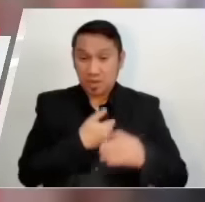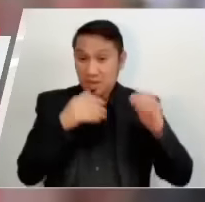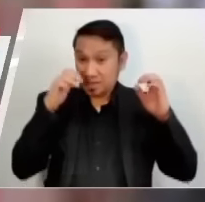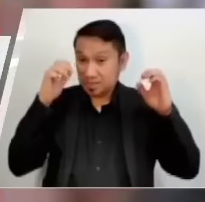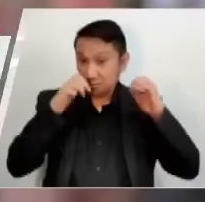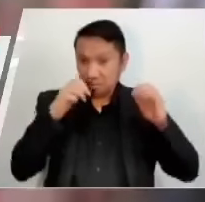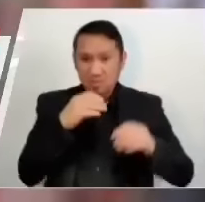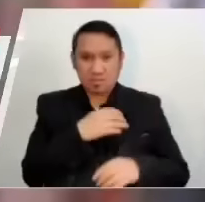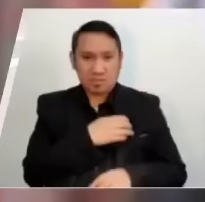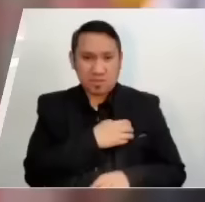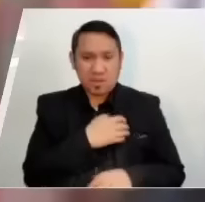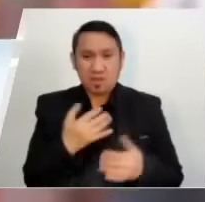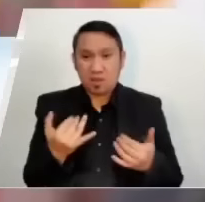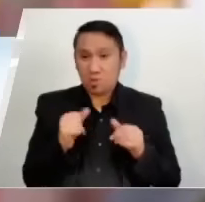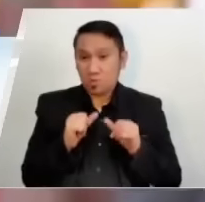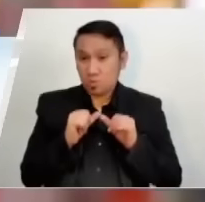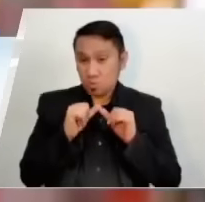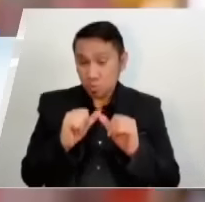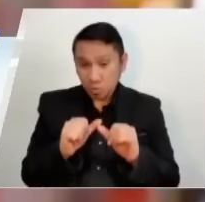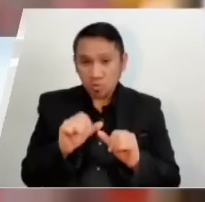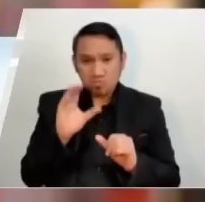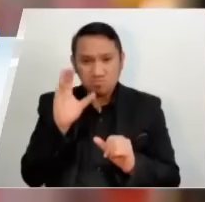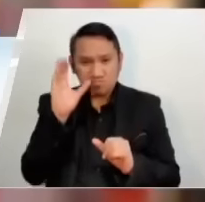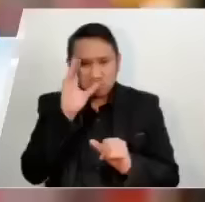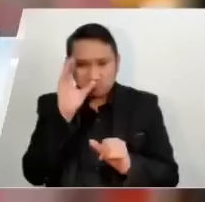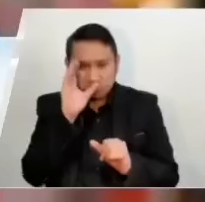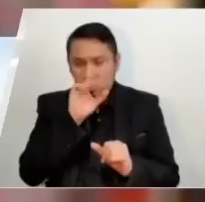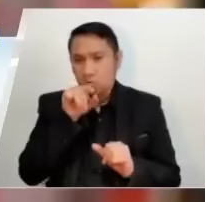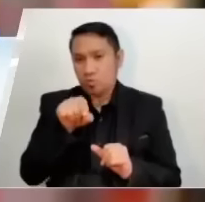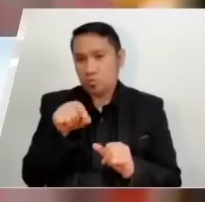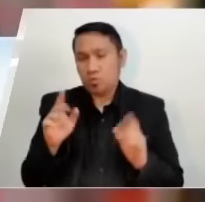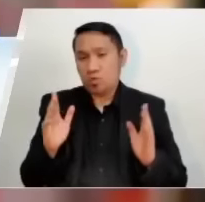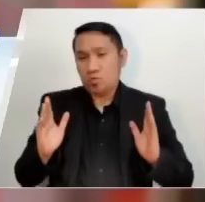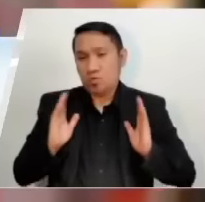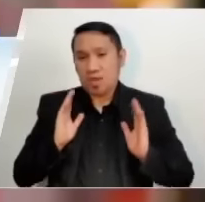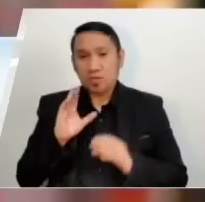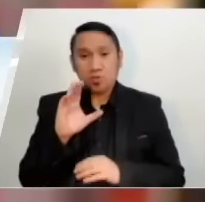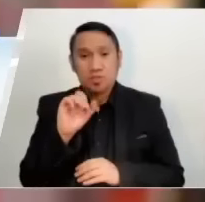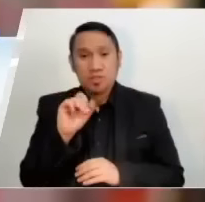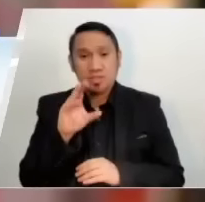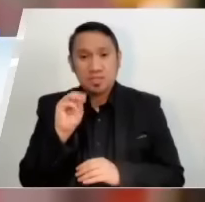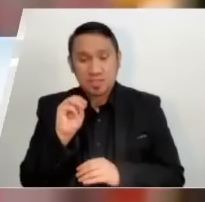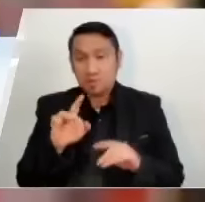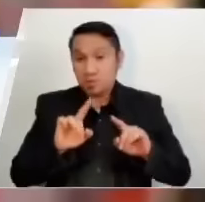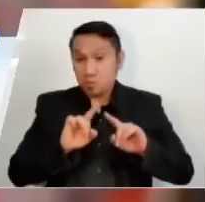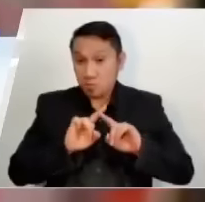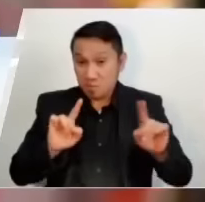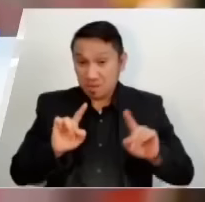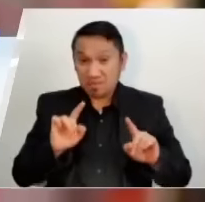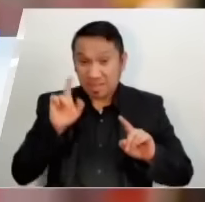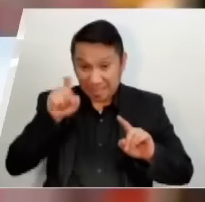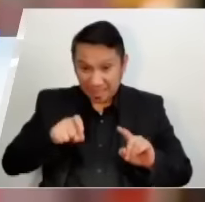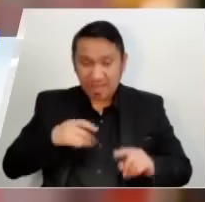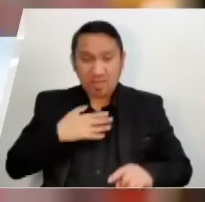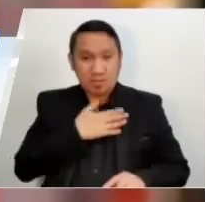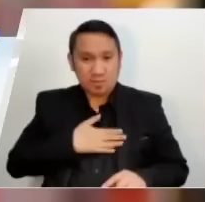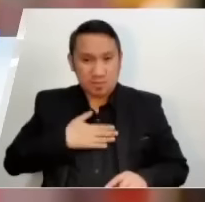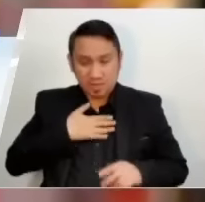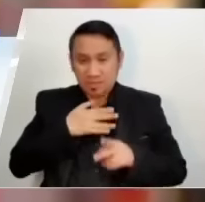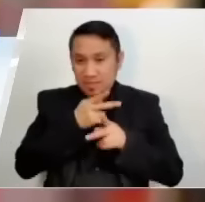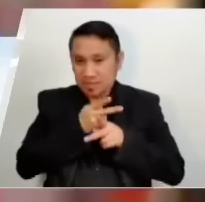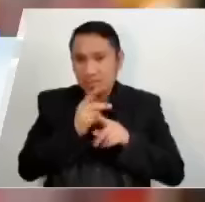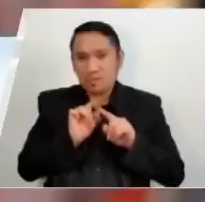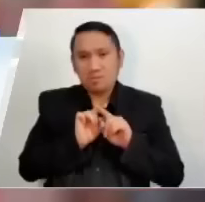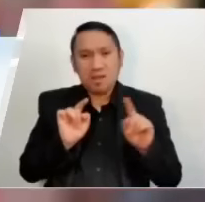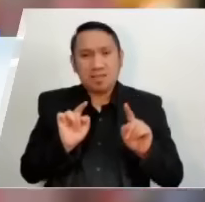magtutuloy-tuloy pa ang operasyon ng mga nasa likod ng vacation scam. Kaya dapat daw mag-ingat ang publiko. Dahil ang realidad, mahirap